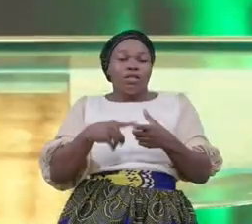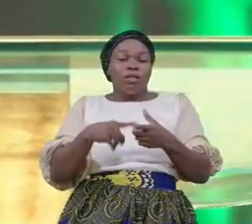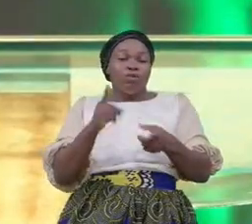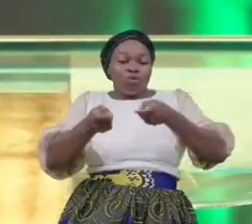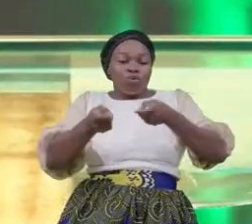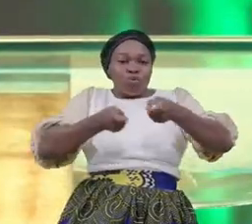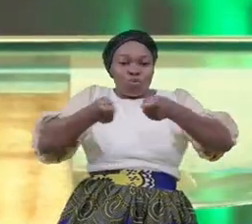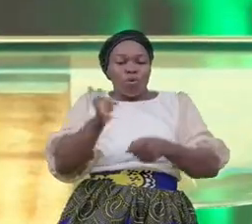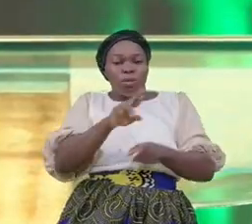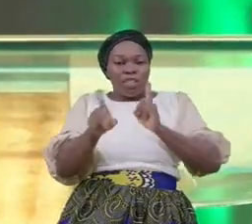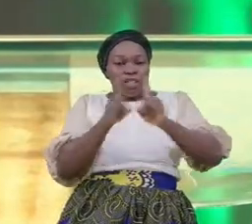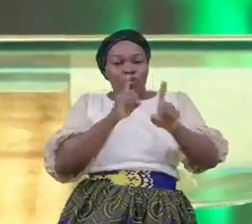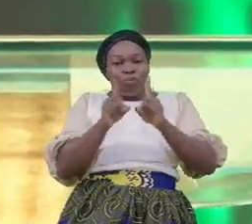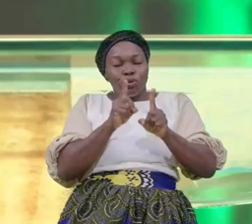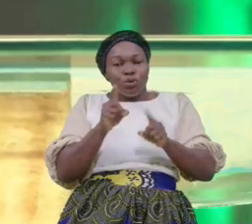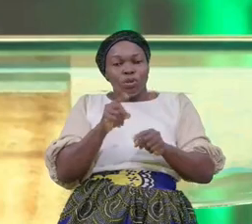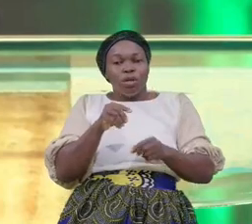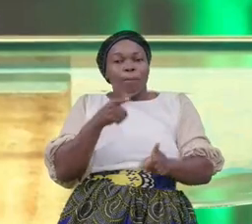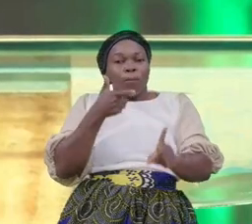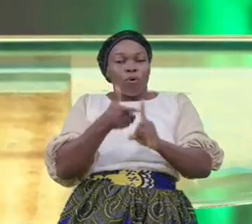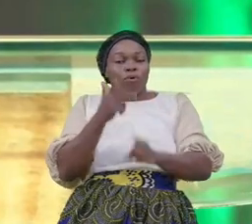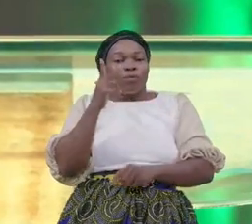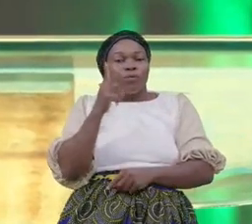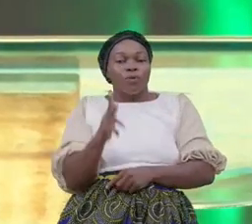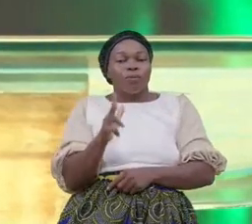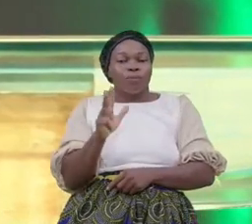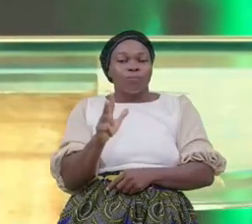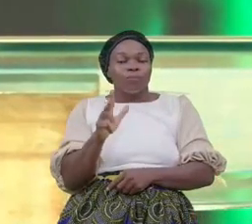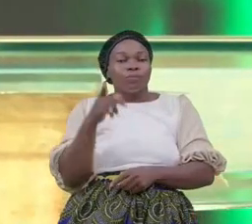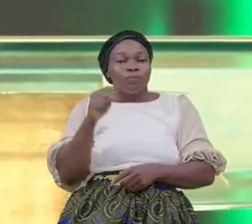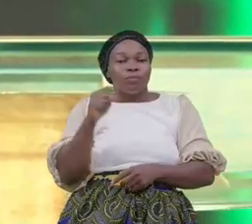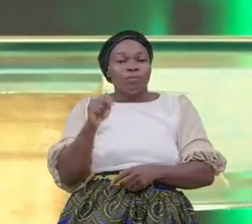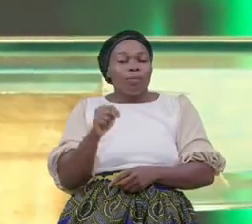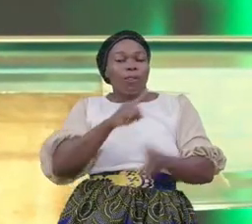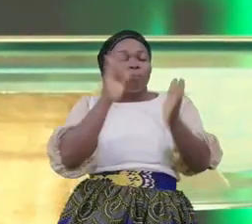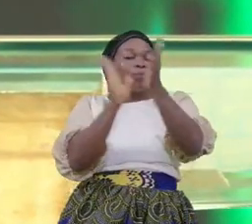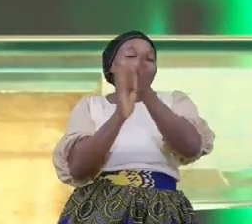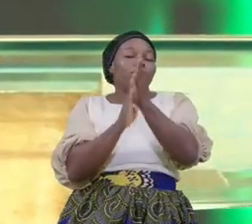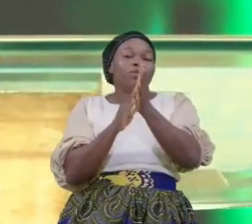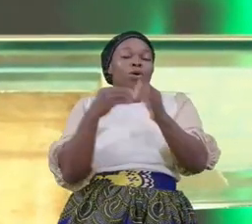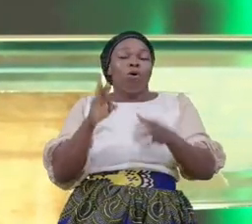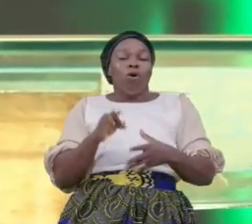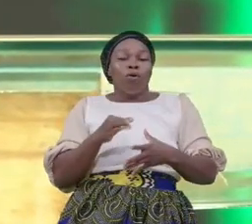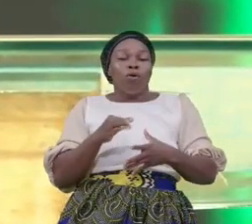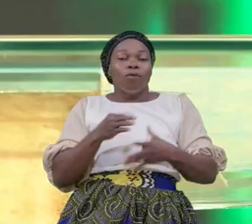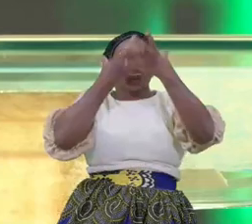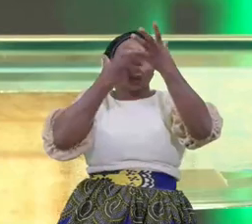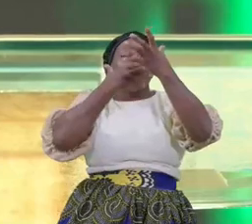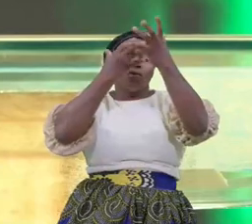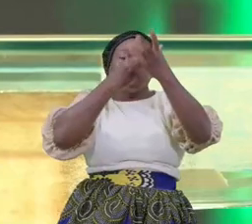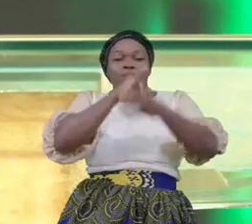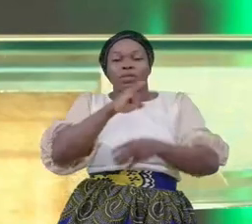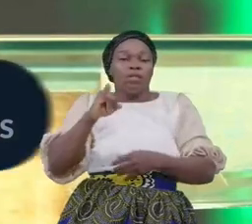parole, le pouvoir du contrôle de la parole. 3, la louange des